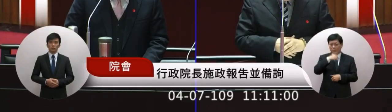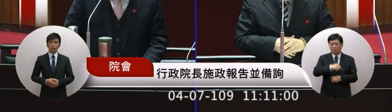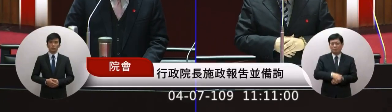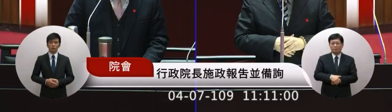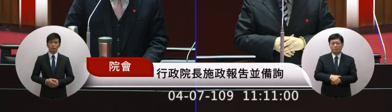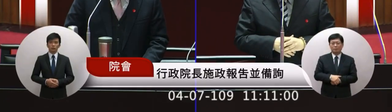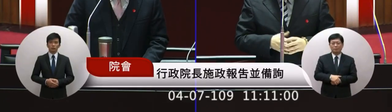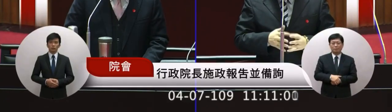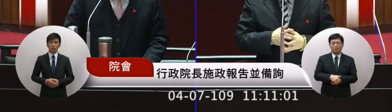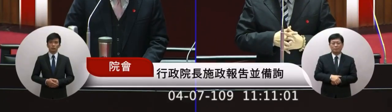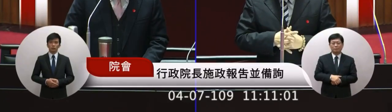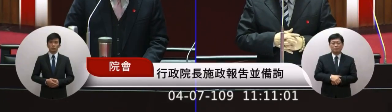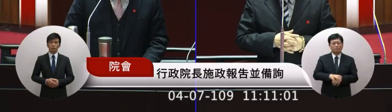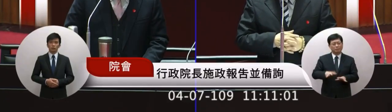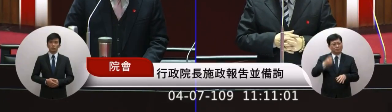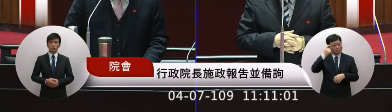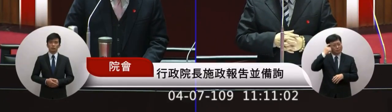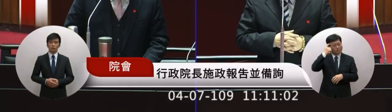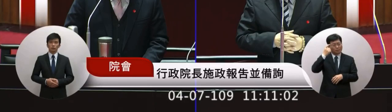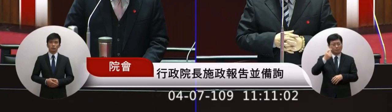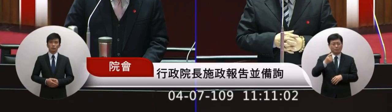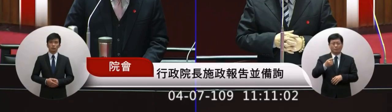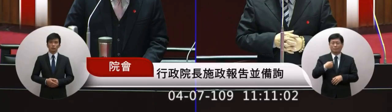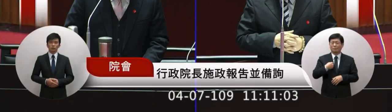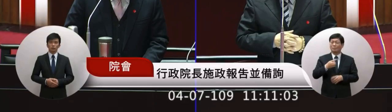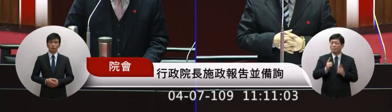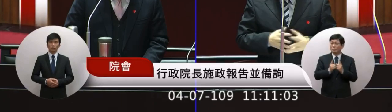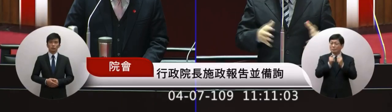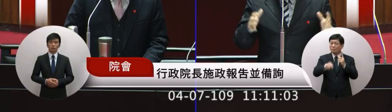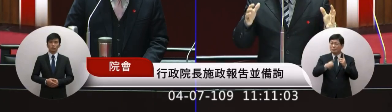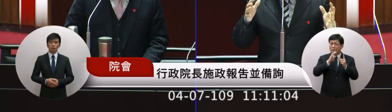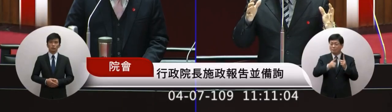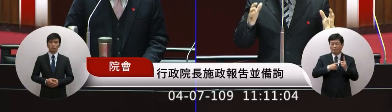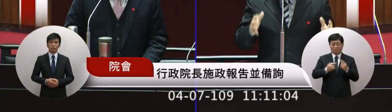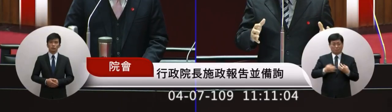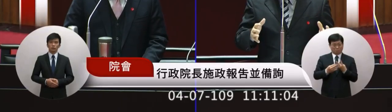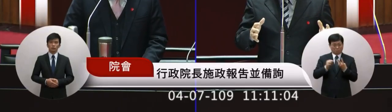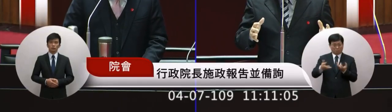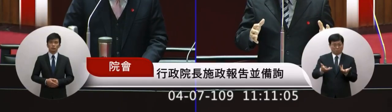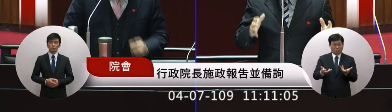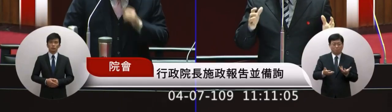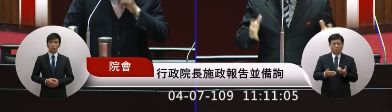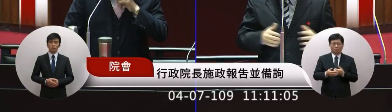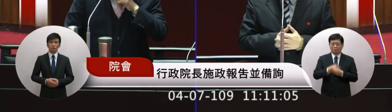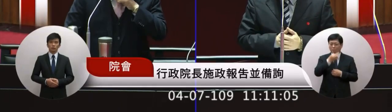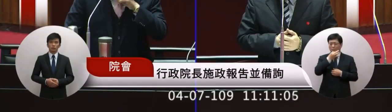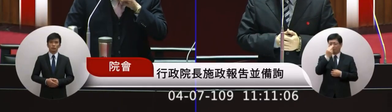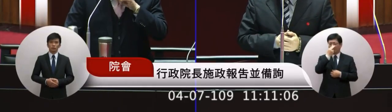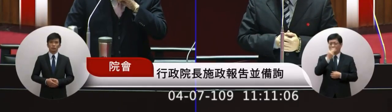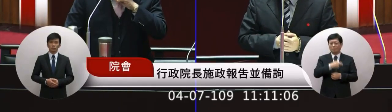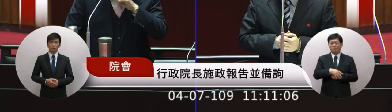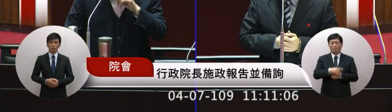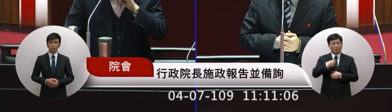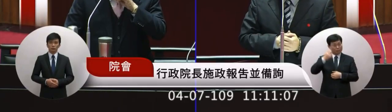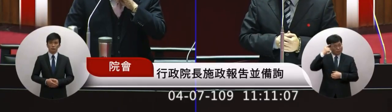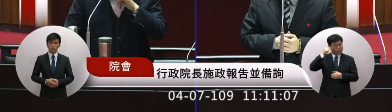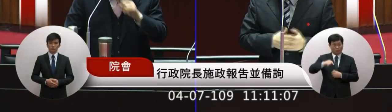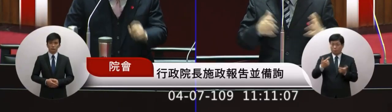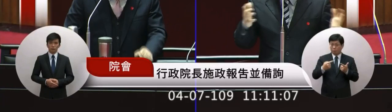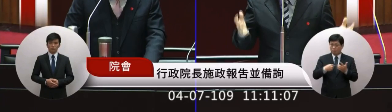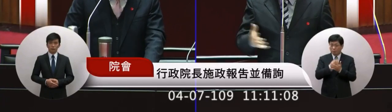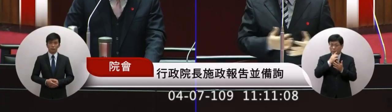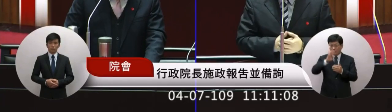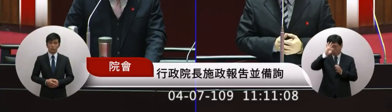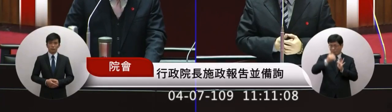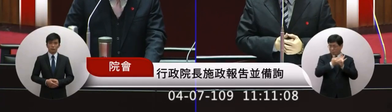小觑。好，所以我在想说，现在我们碰到新冠肺炎这样子的一个危机的时候，我觉得它现在不只是一个